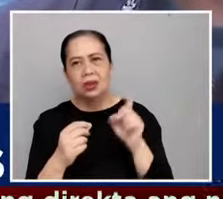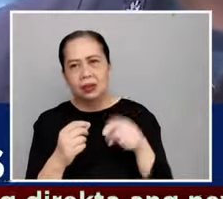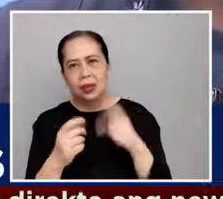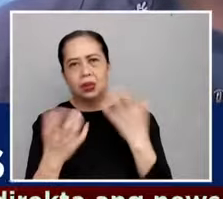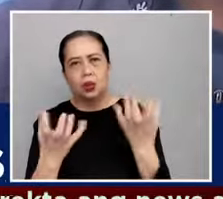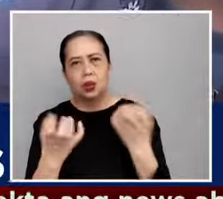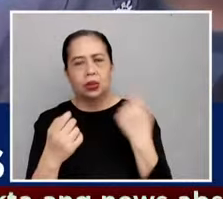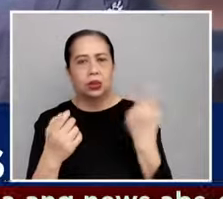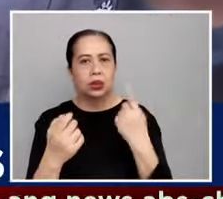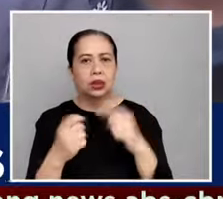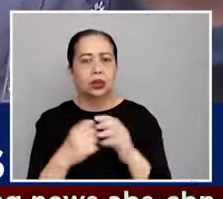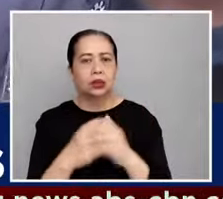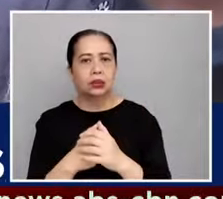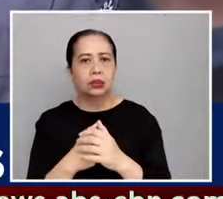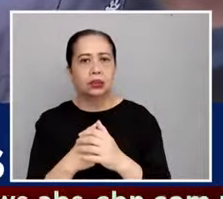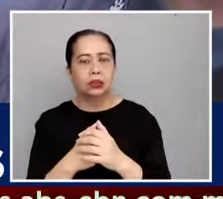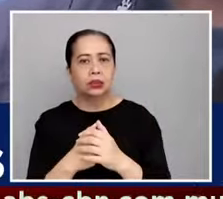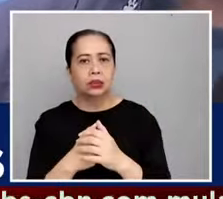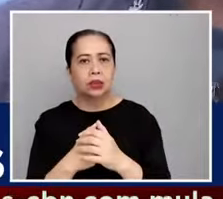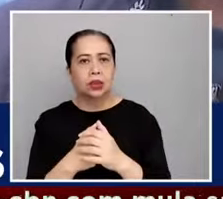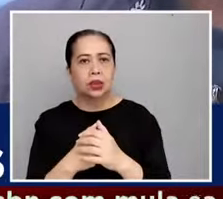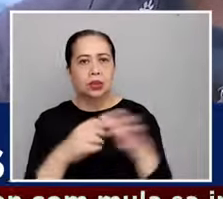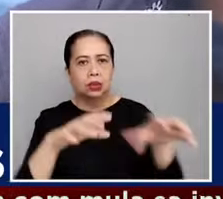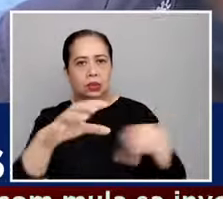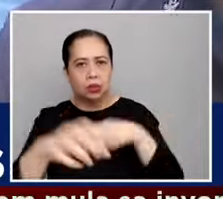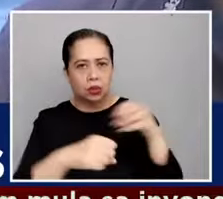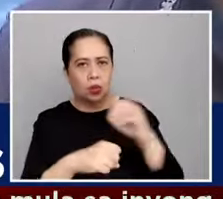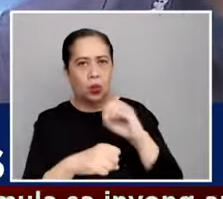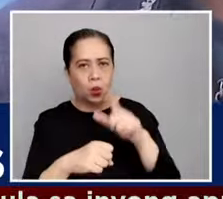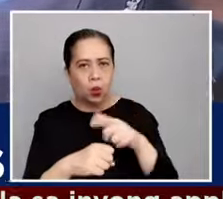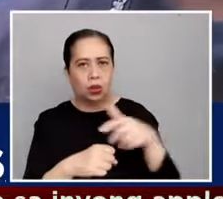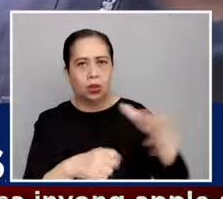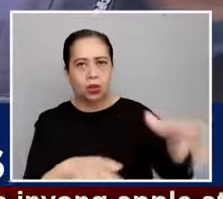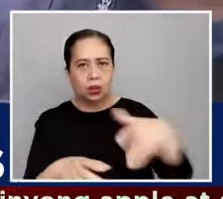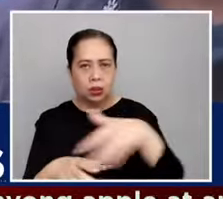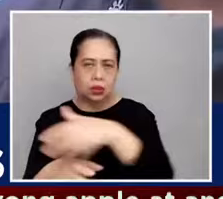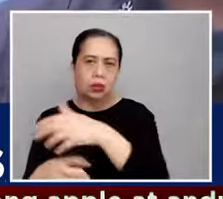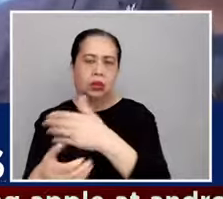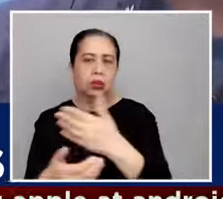natin gawin ay i-recover yung oil sa dagat.